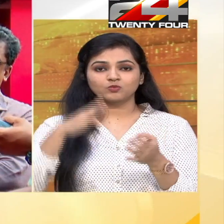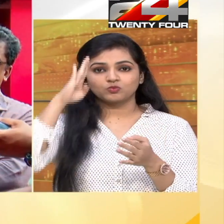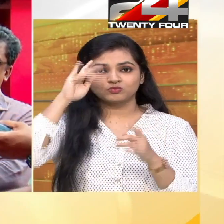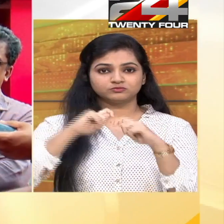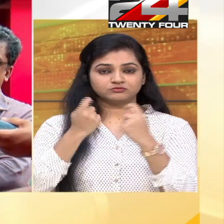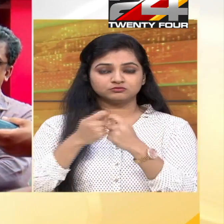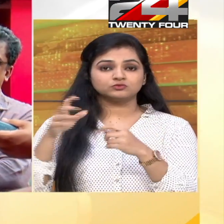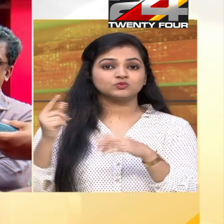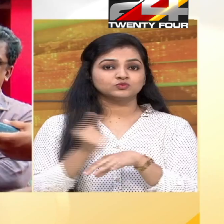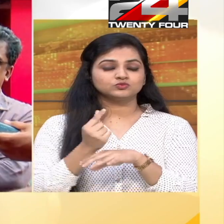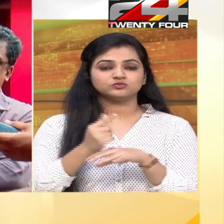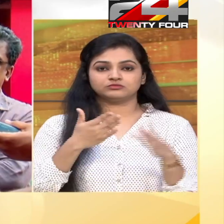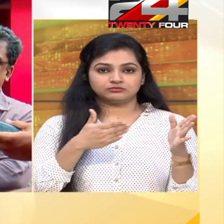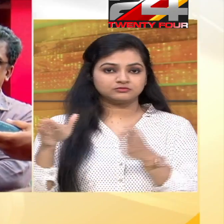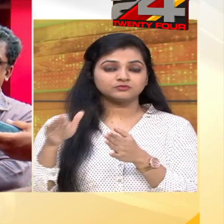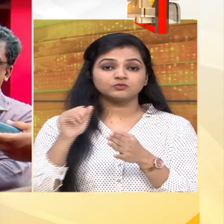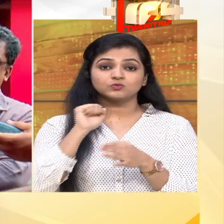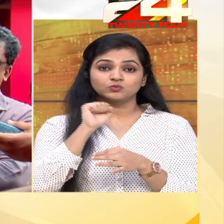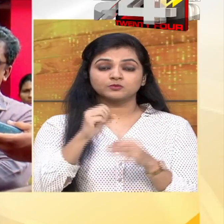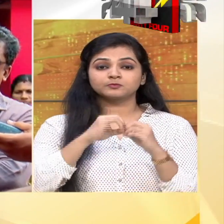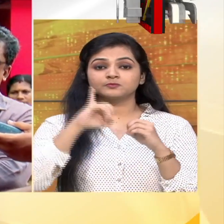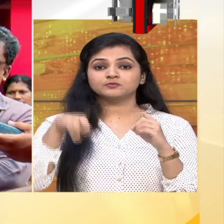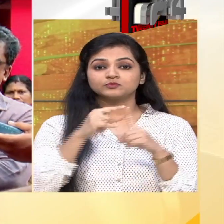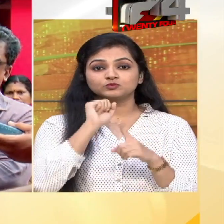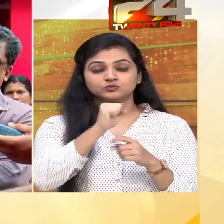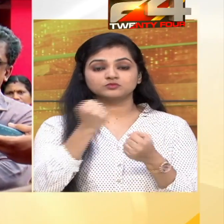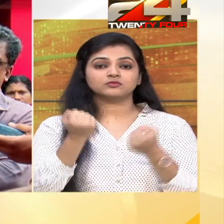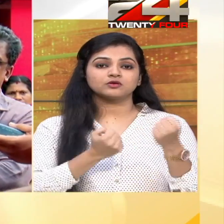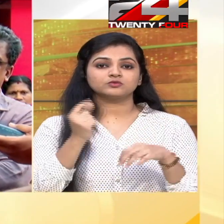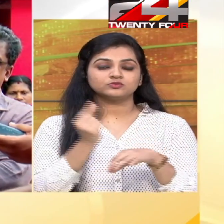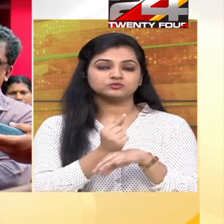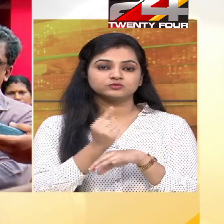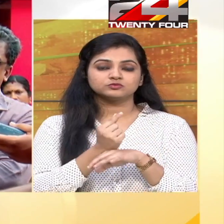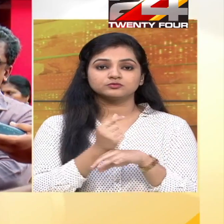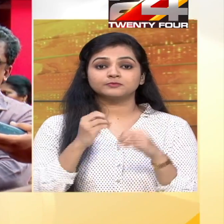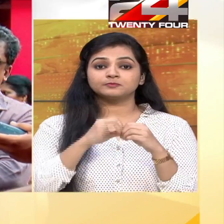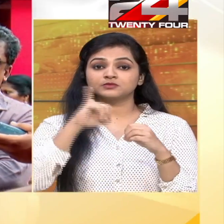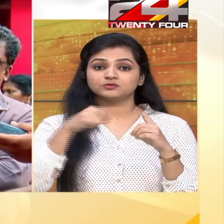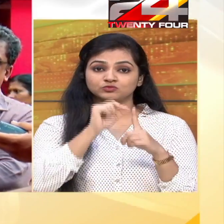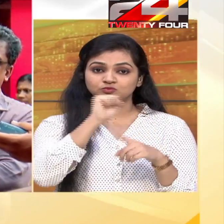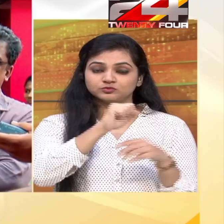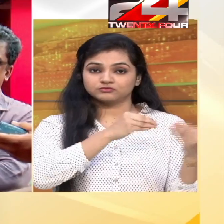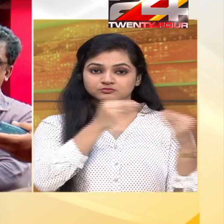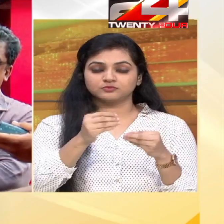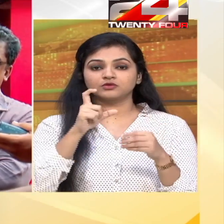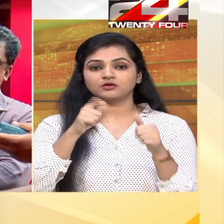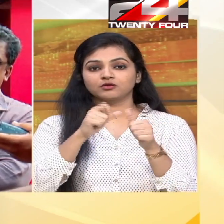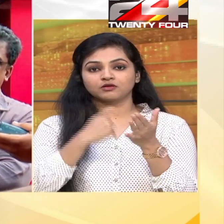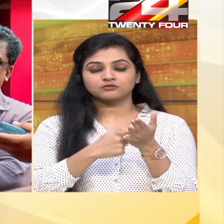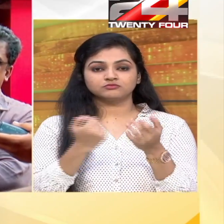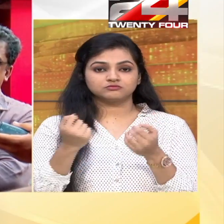തന്നെ ഉപേക്ഷിച്ച് സ്വന്തം ബി ജെ പിയുടെ വാഹനത്തിൽ, ബി ജെ പിക്കാർ ഏർപ്പാട് ചെയ്യുന്ന വാഹനത്തിൽ